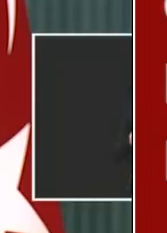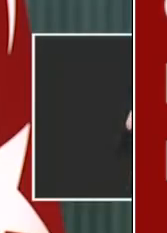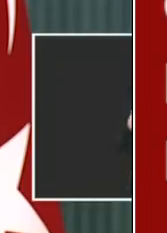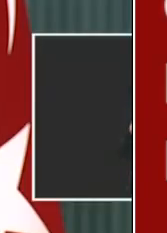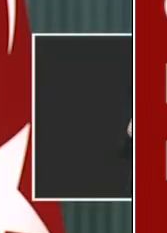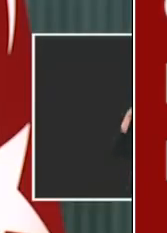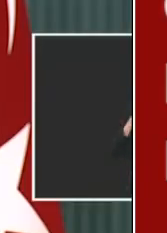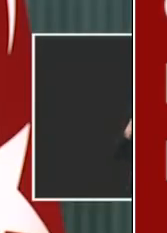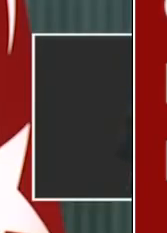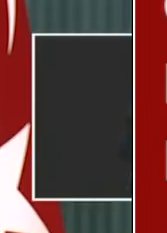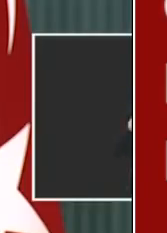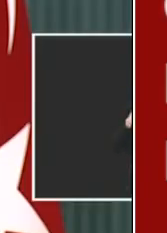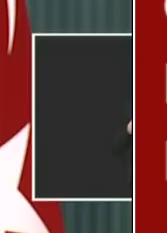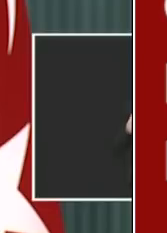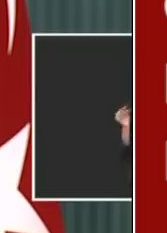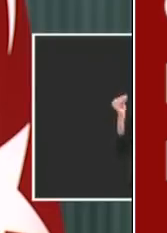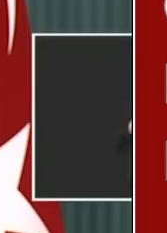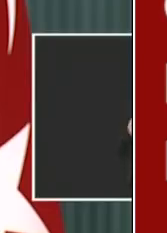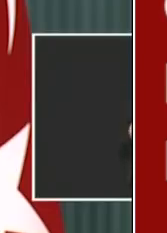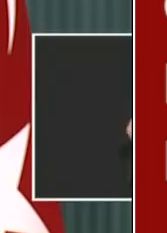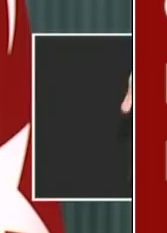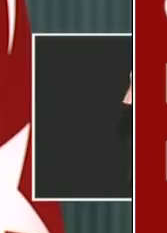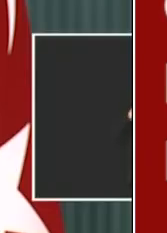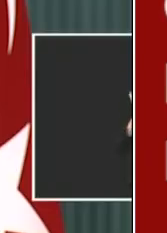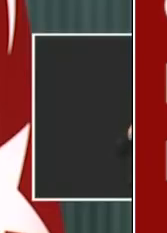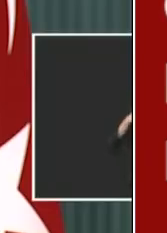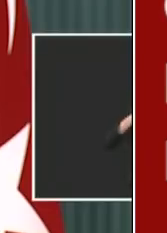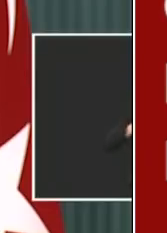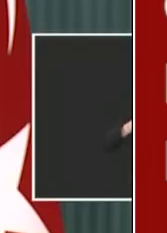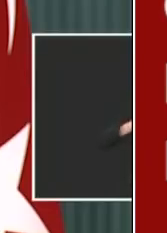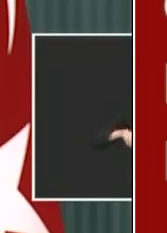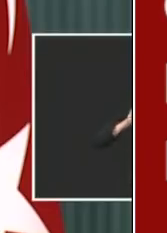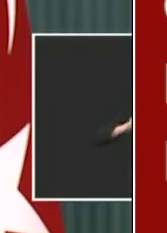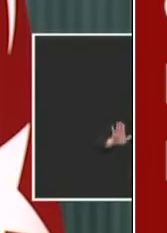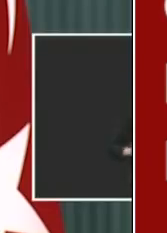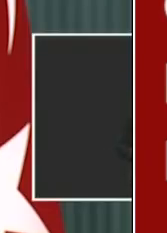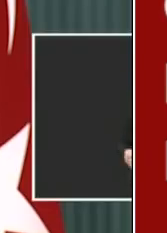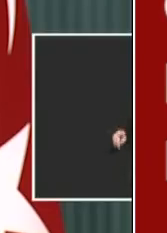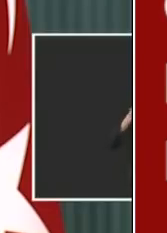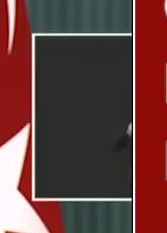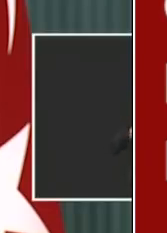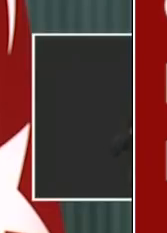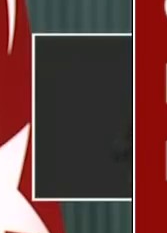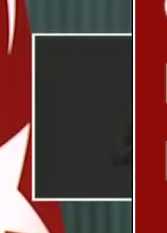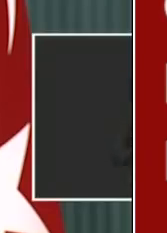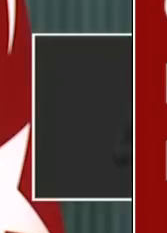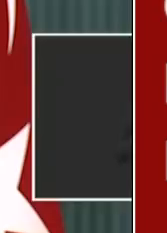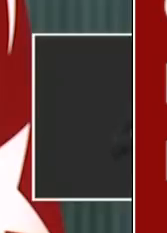bir tuğla olduğu unutulmamalıdır kendimiz ve evlatlarımız için vaktimizi